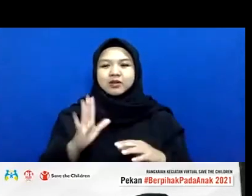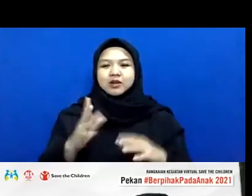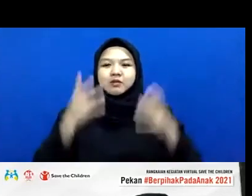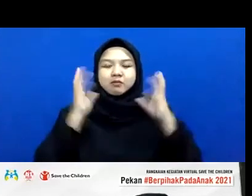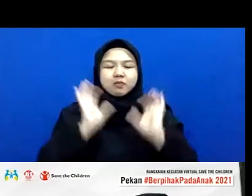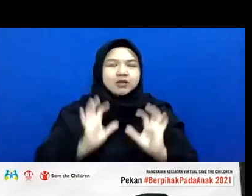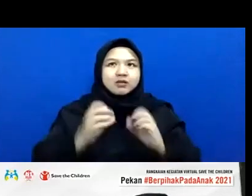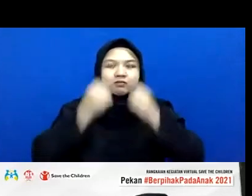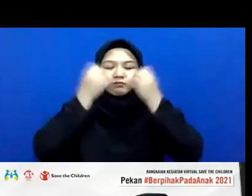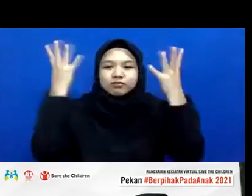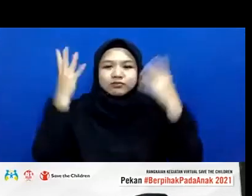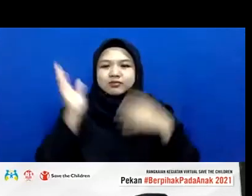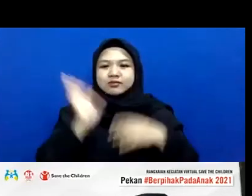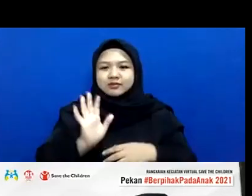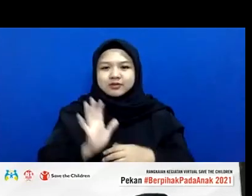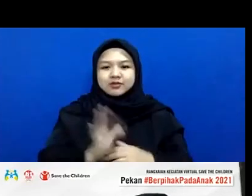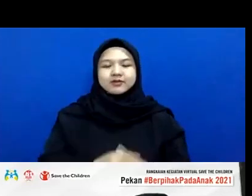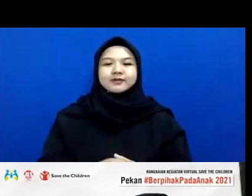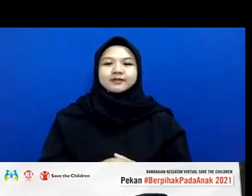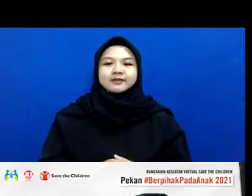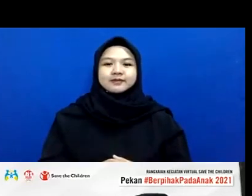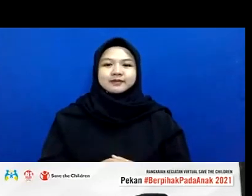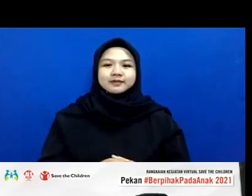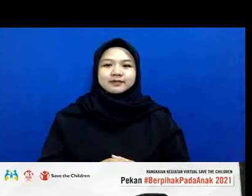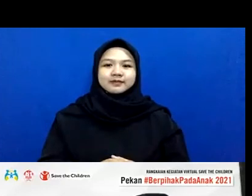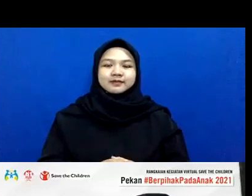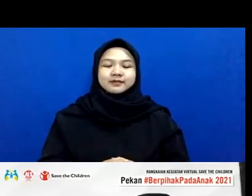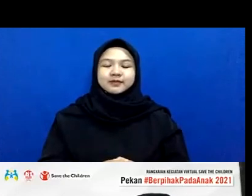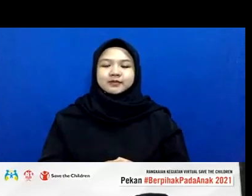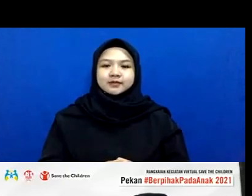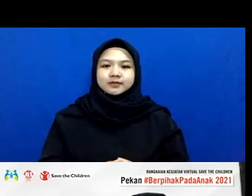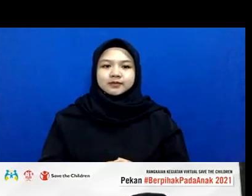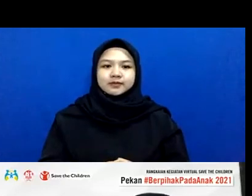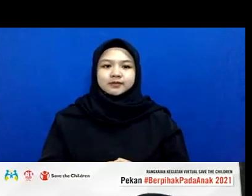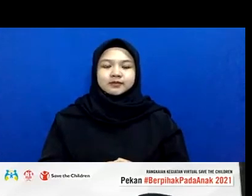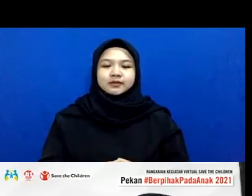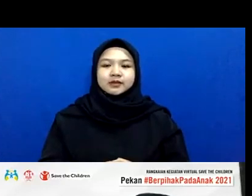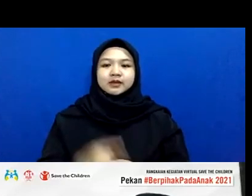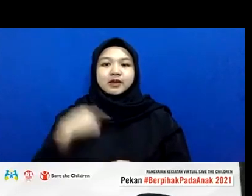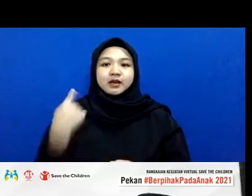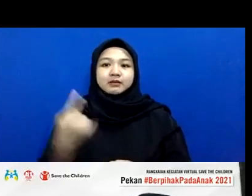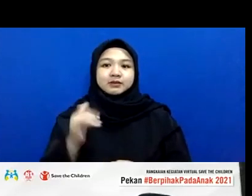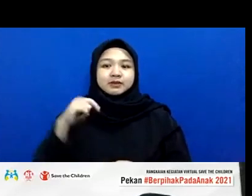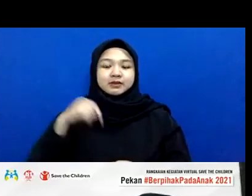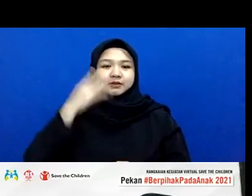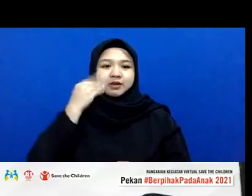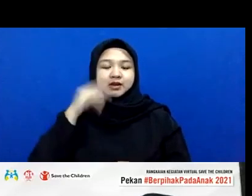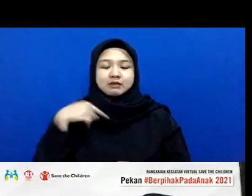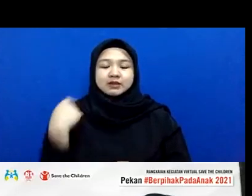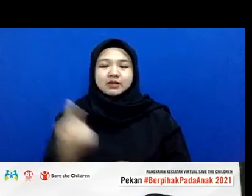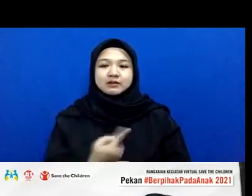lah. Jadi saya kira itu Mbak Esti. Jadi dan di kami dengan kayak gini dan pengalaman kami sama